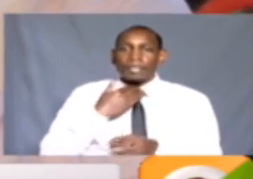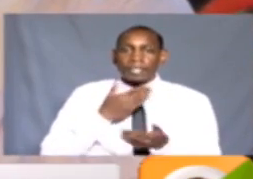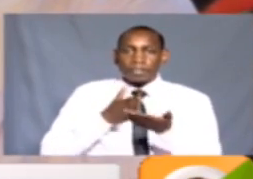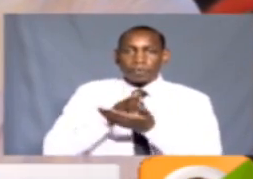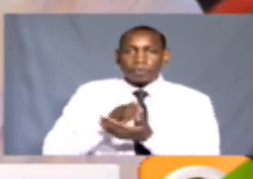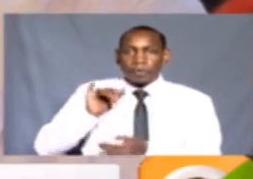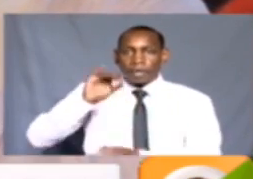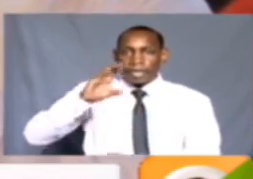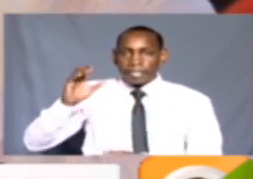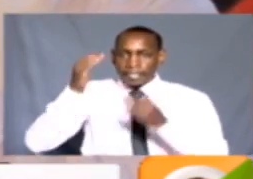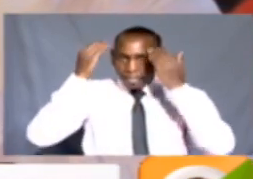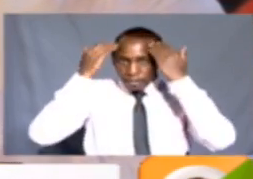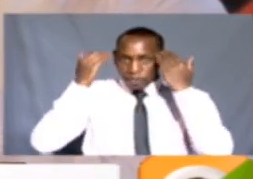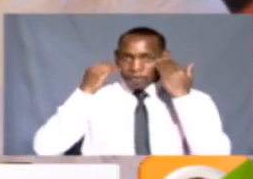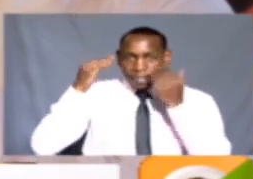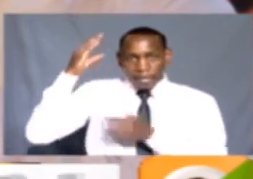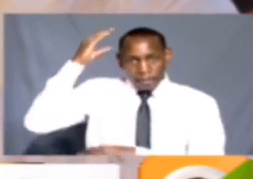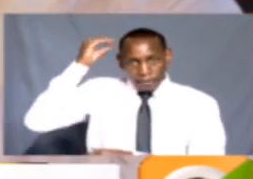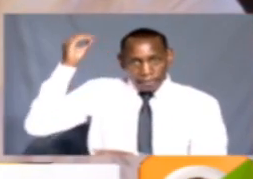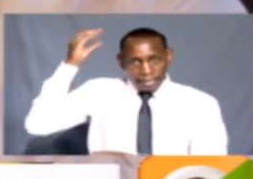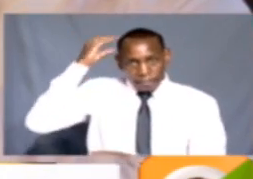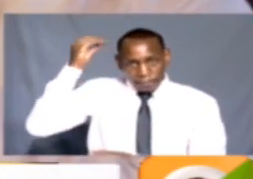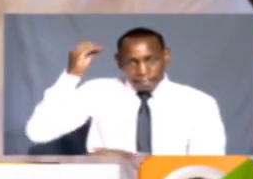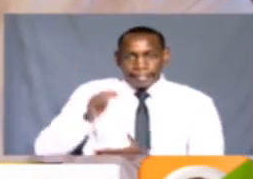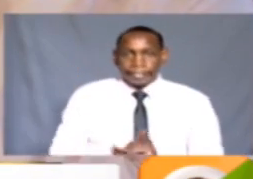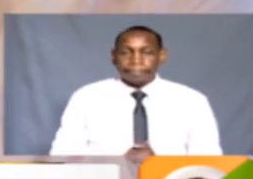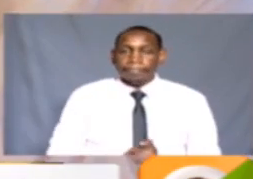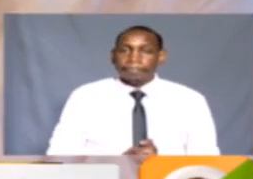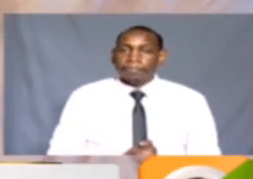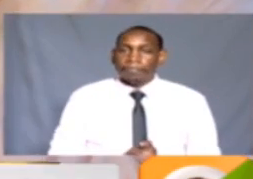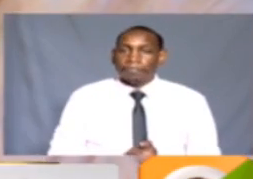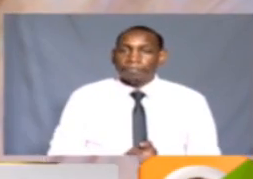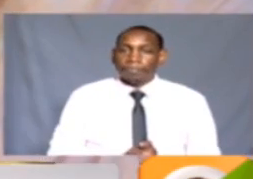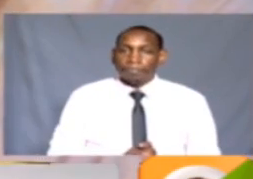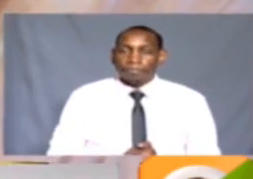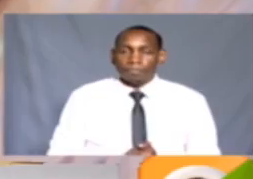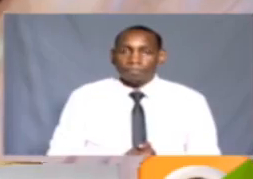ICC Uholanzi. Steven Letoru, Ninga ya Citizen, Nairobi.